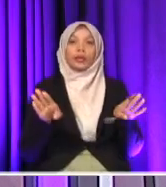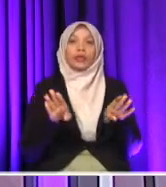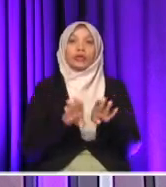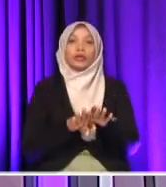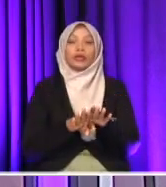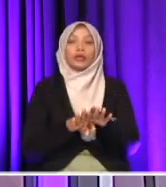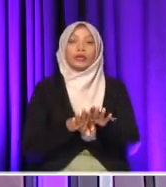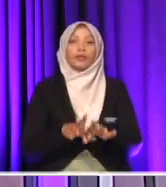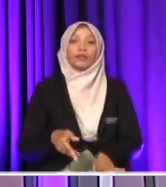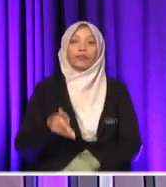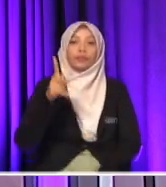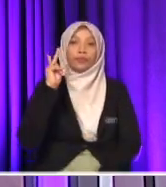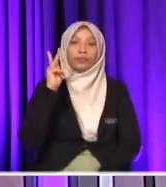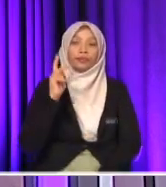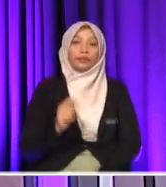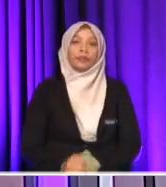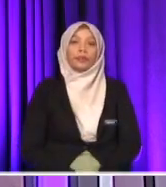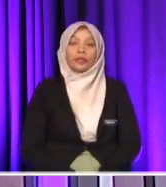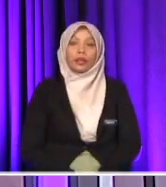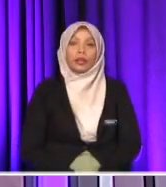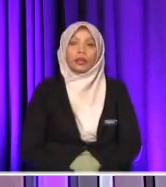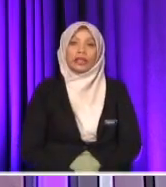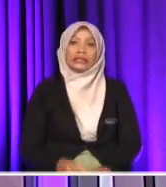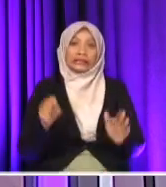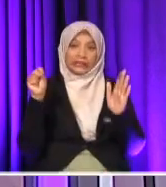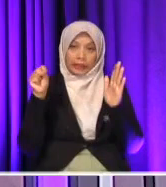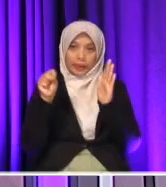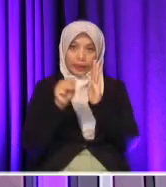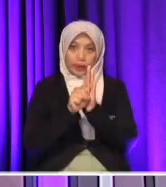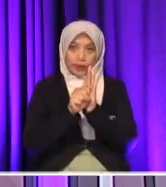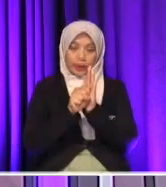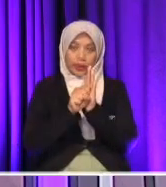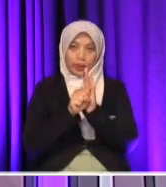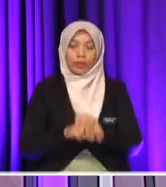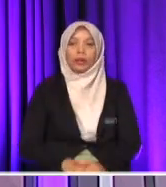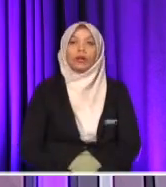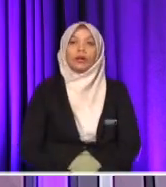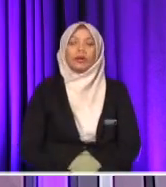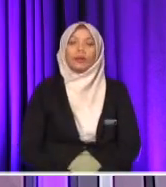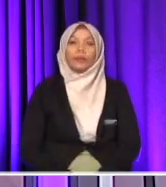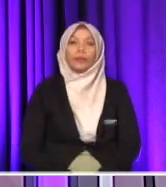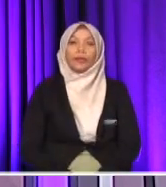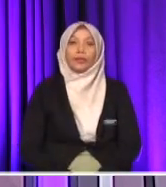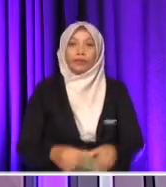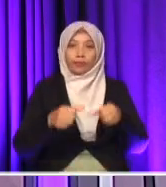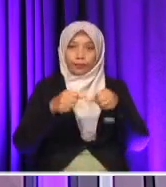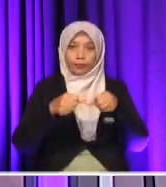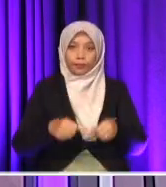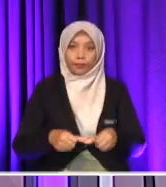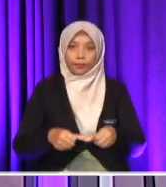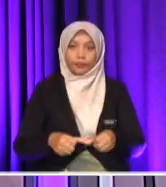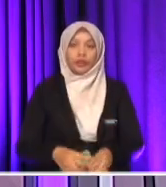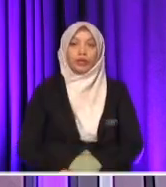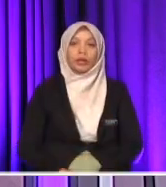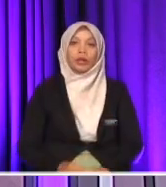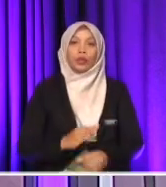yang mana satu positifnya. Ini adalah simbol pemuat tetap, maksudnya dia tidak ada polariti, okay, pemuat tetap, dan ini adalah